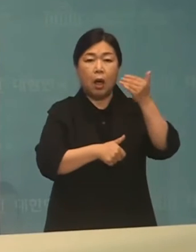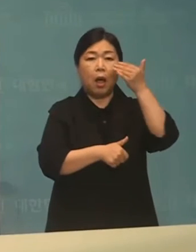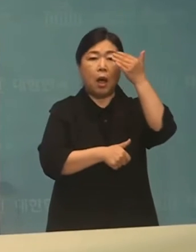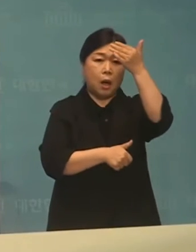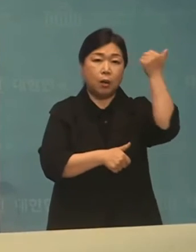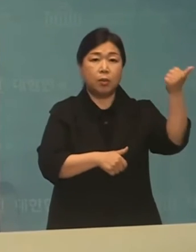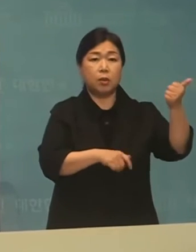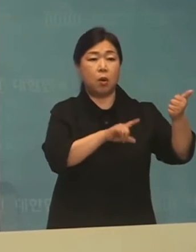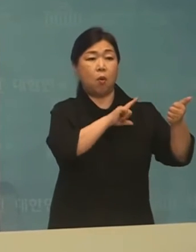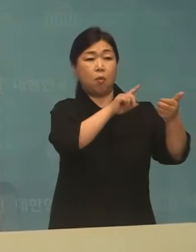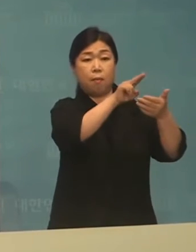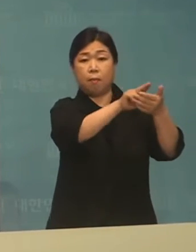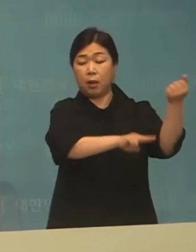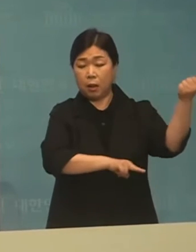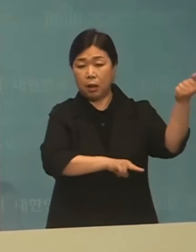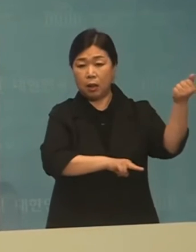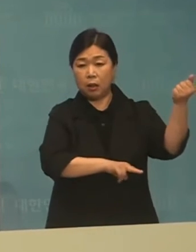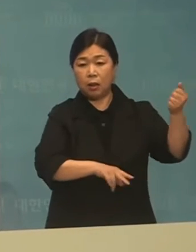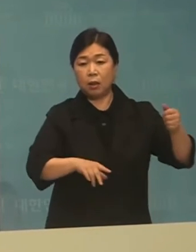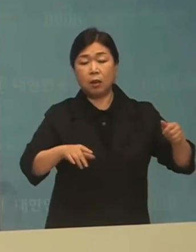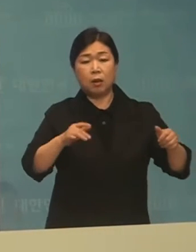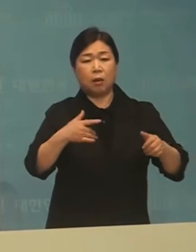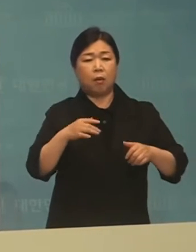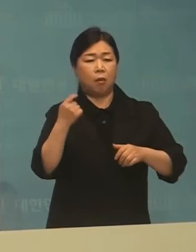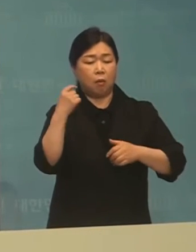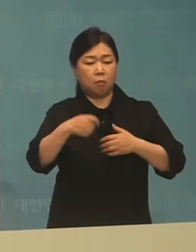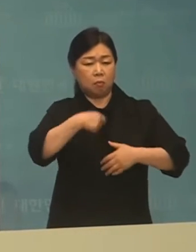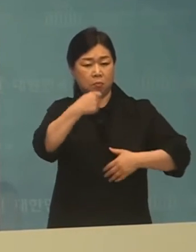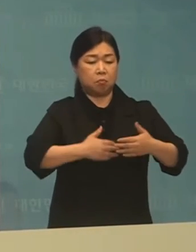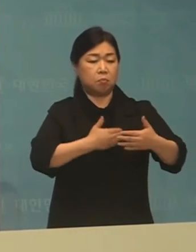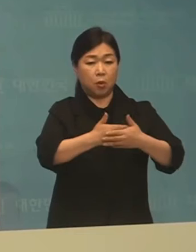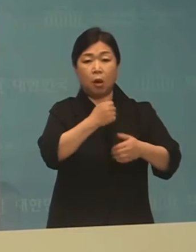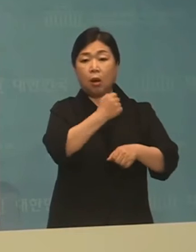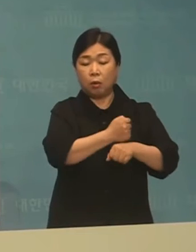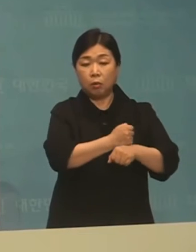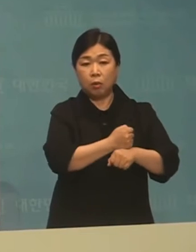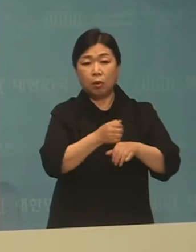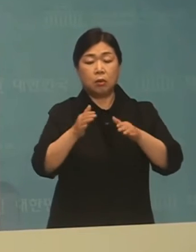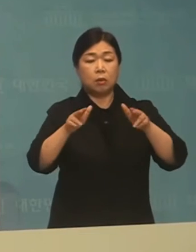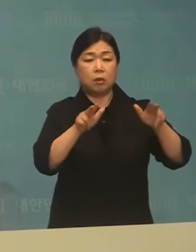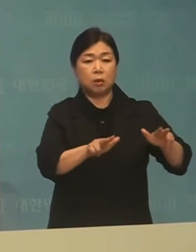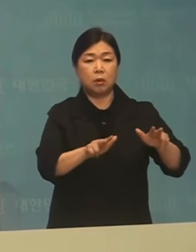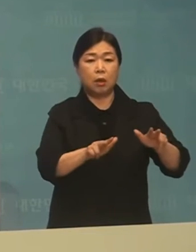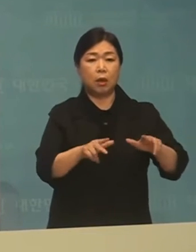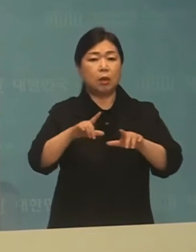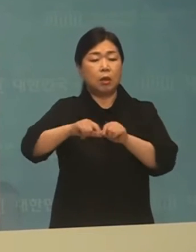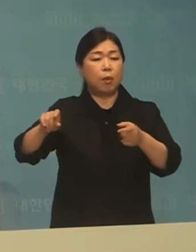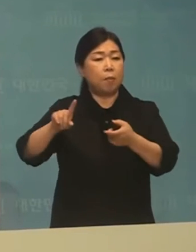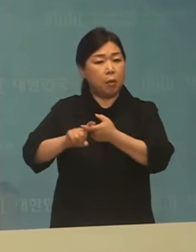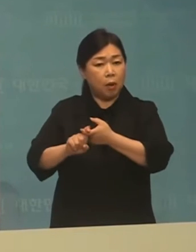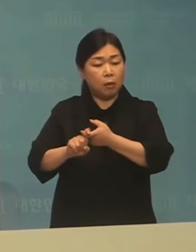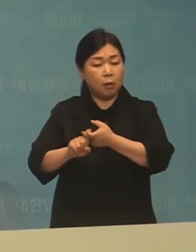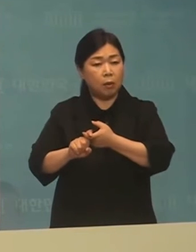되니 이젠 토착 외구들과 한 몸이 되어 친일 청산을 주장하는 저를 의미하고 있습니다.